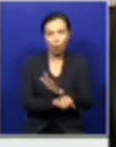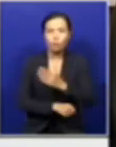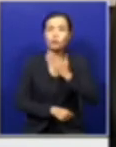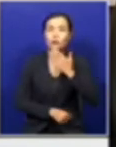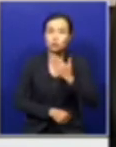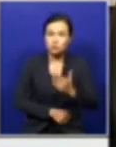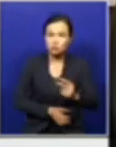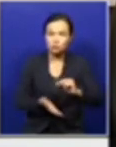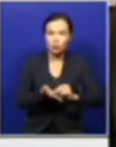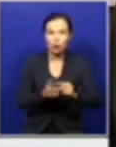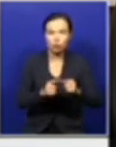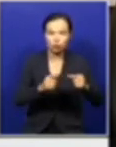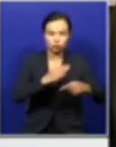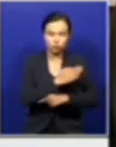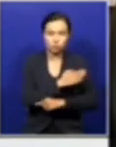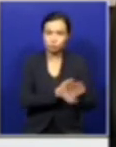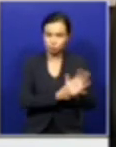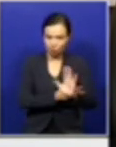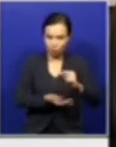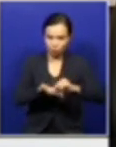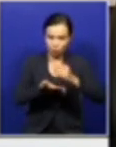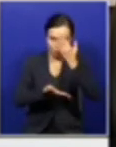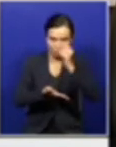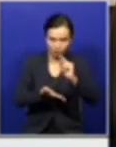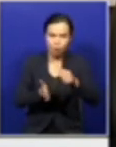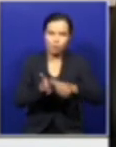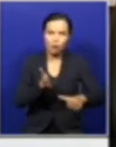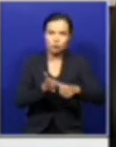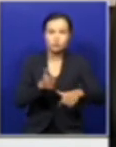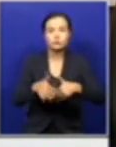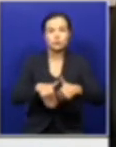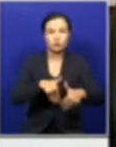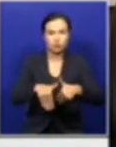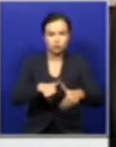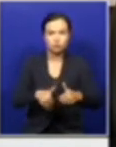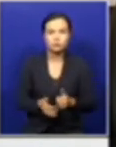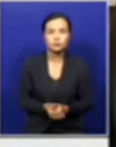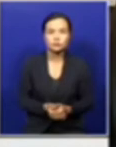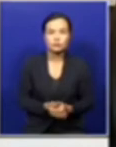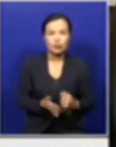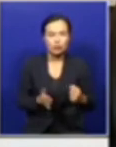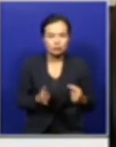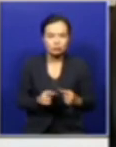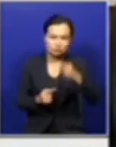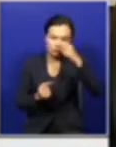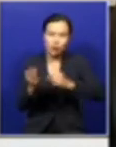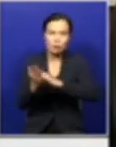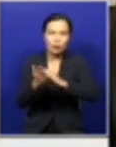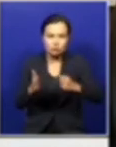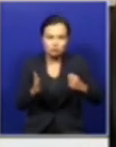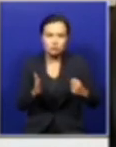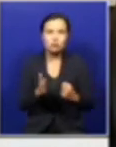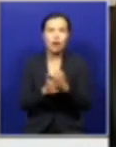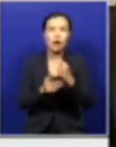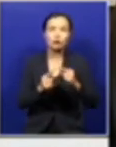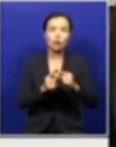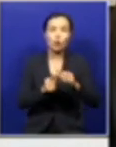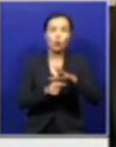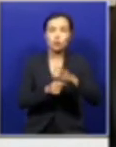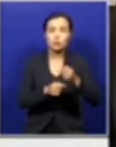ไม่เกิดการทุจริตเพราะมันเป็นภาษีของพี่น้องประชาชนครับเสียดายประเทศไทยครับเรามาใช้วิกฤตโอกาส